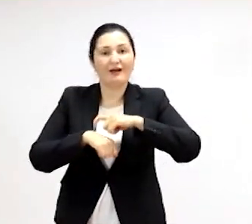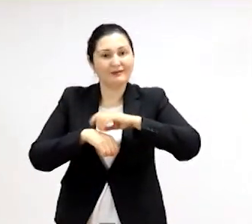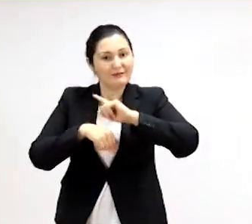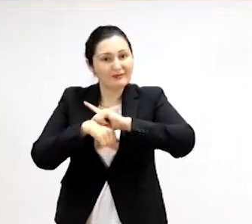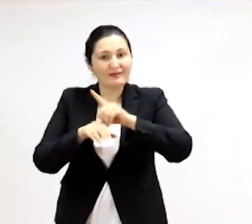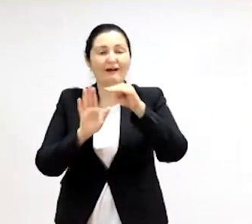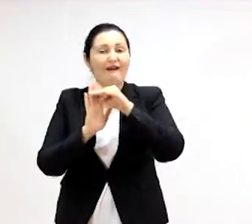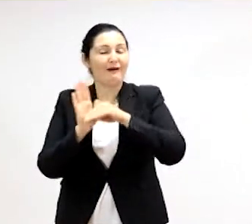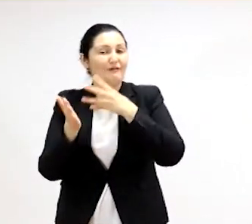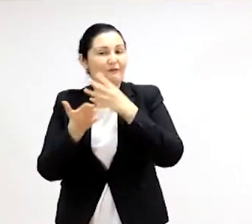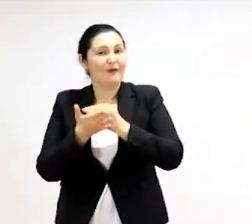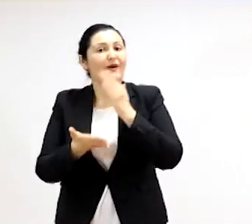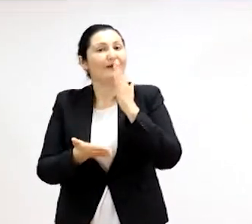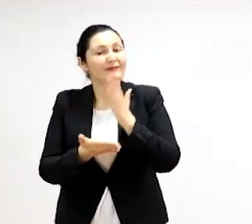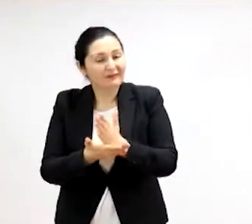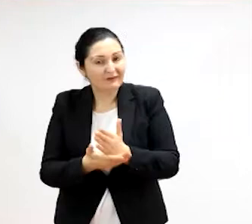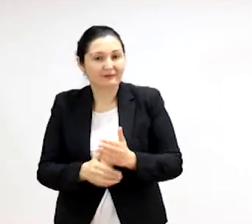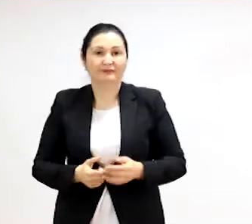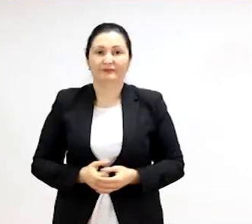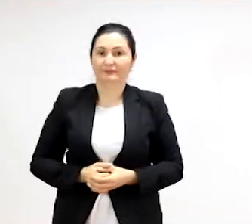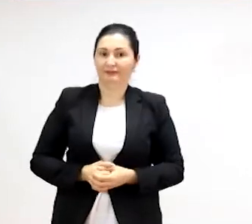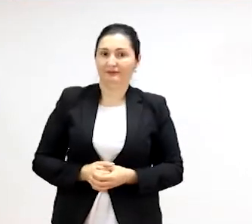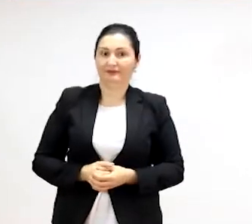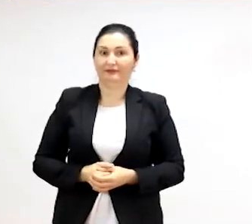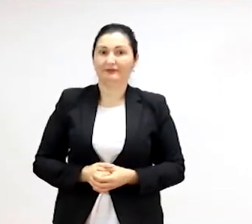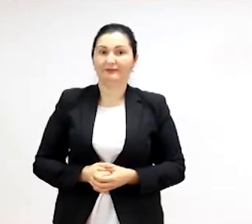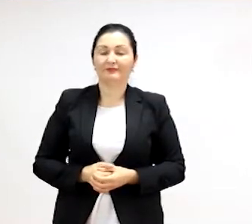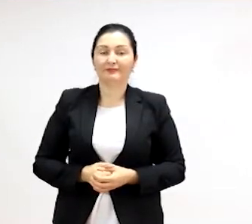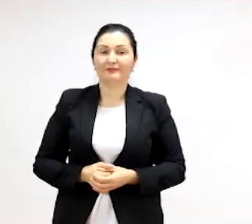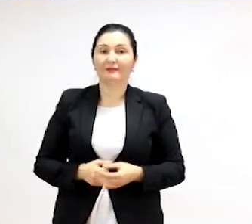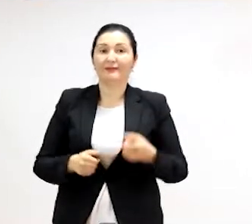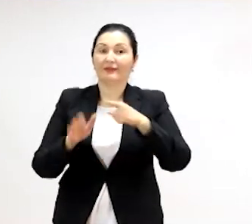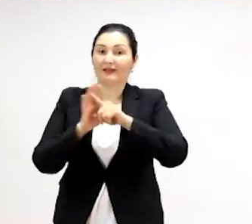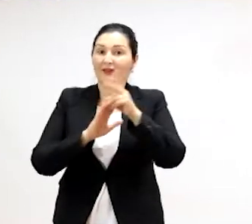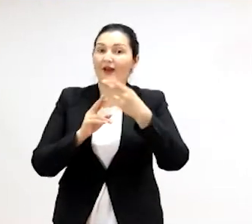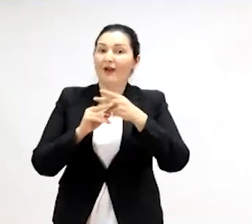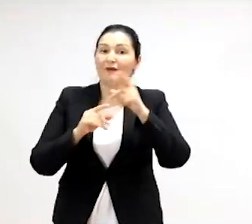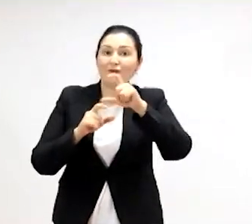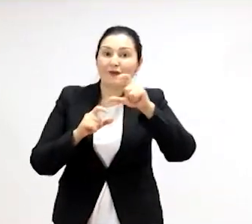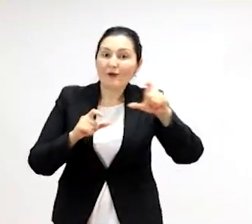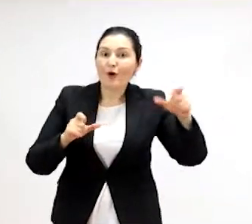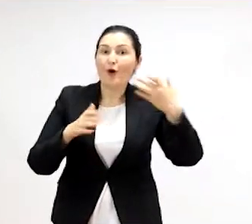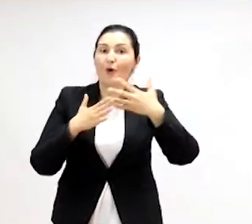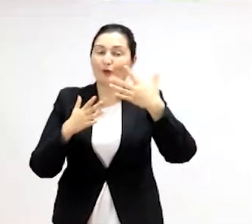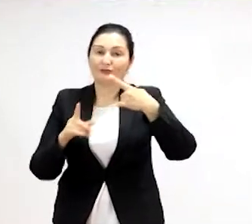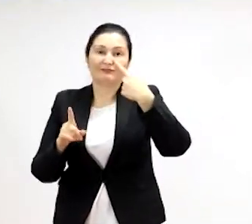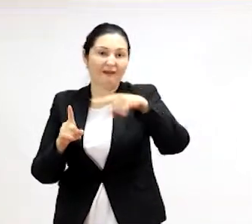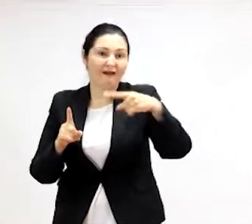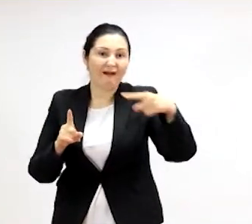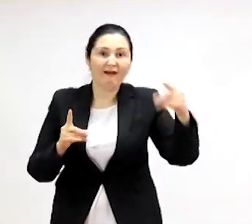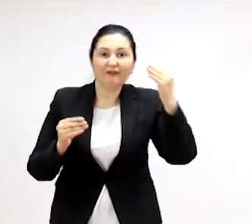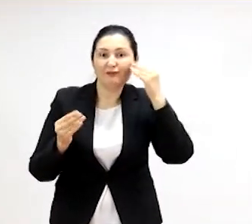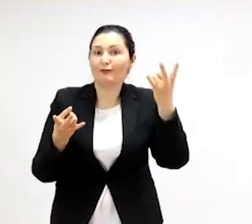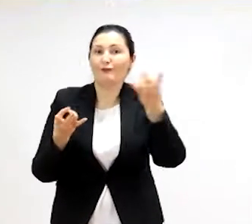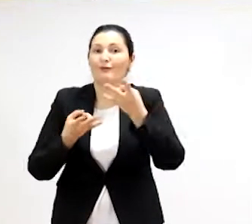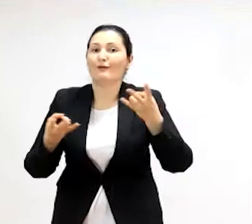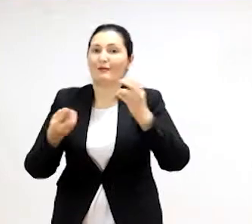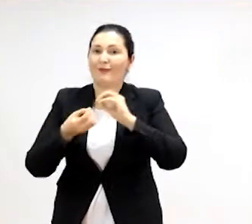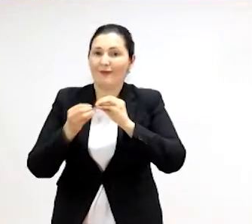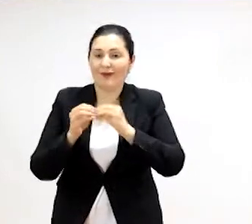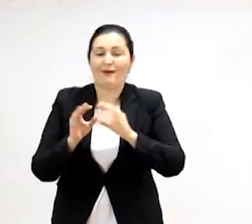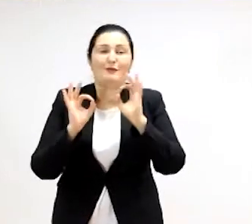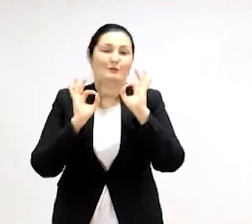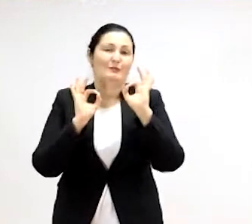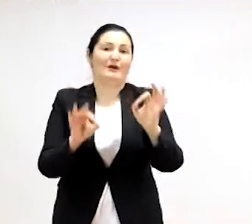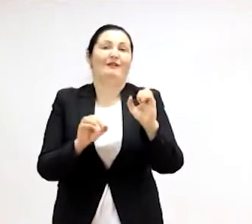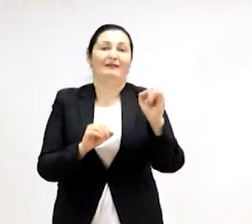худро доранд. Хоб. Аммо аз инсонҳо фарқ кунанда мебошад. Рост